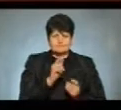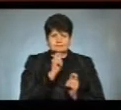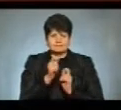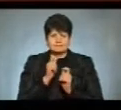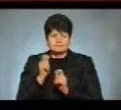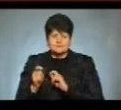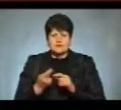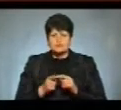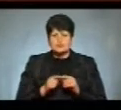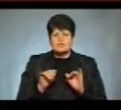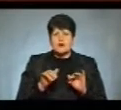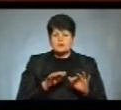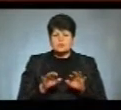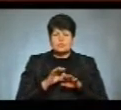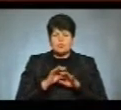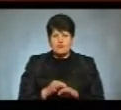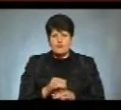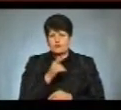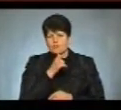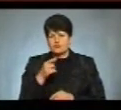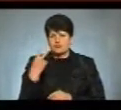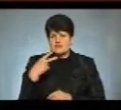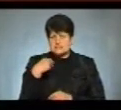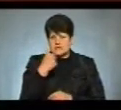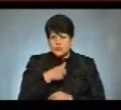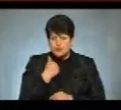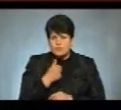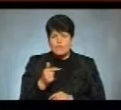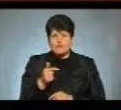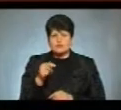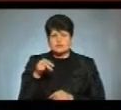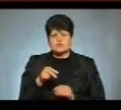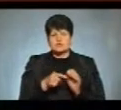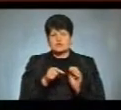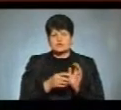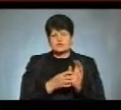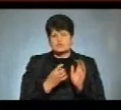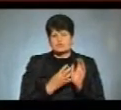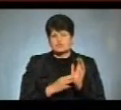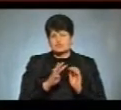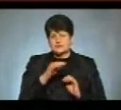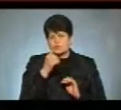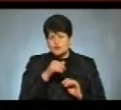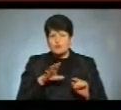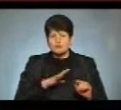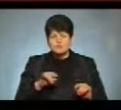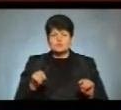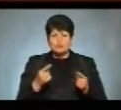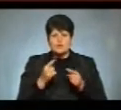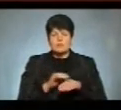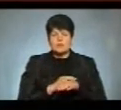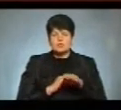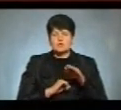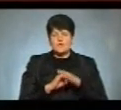Цю акцію благодійний фонд проводить упродовж 20 років. У грудні 1994 року було засновано благодійний фонд